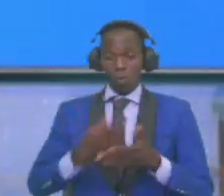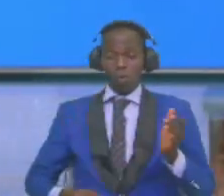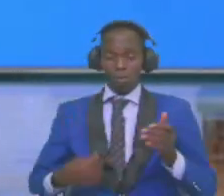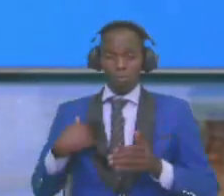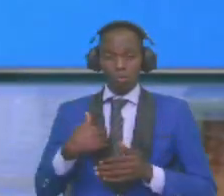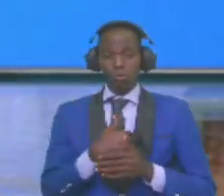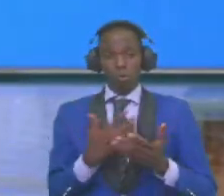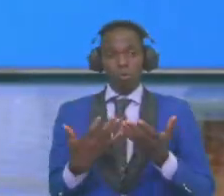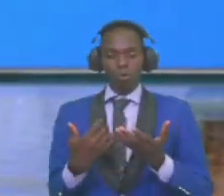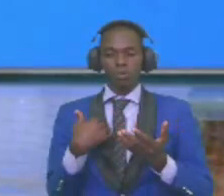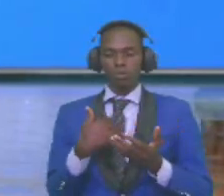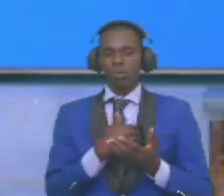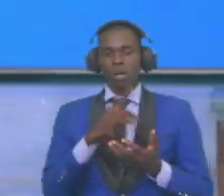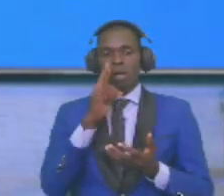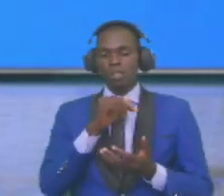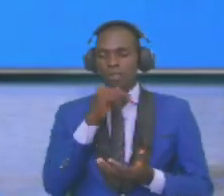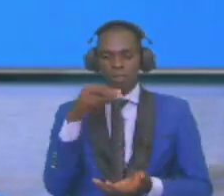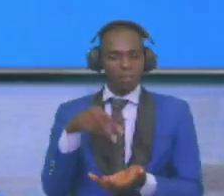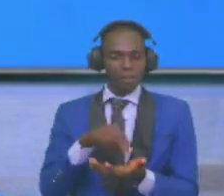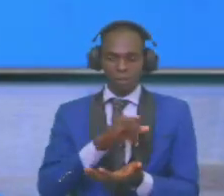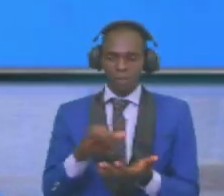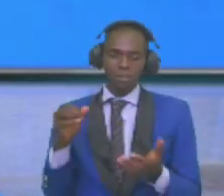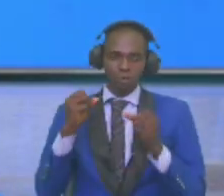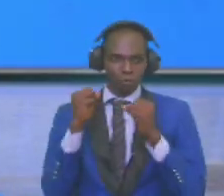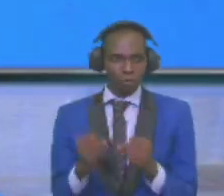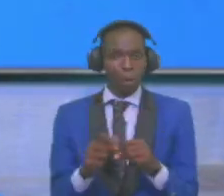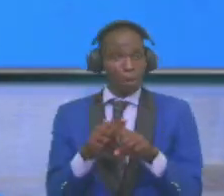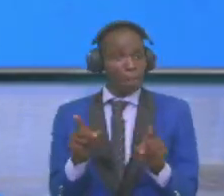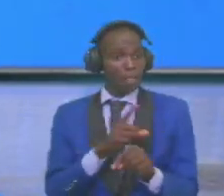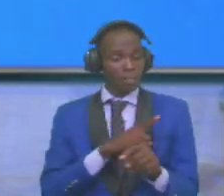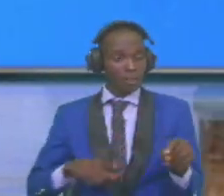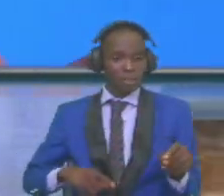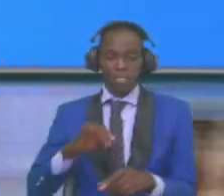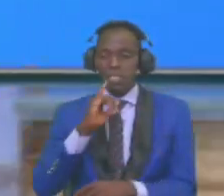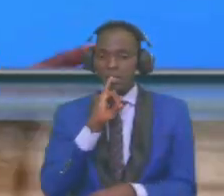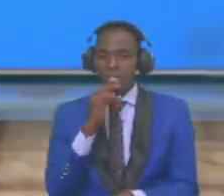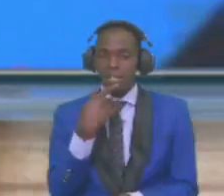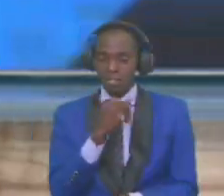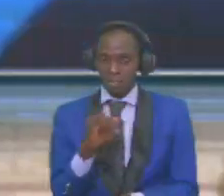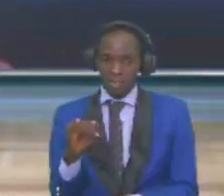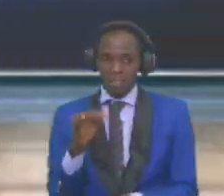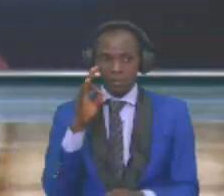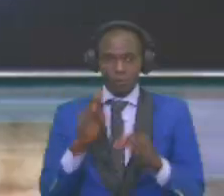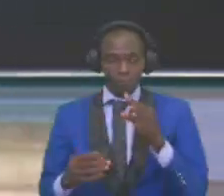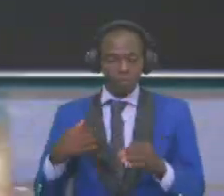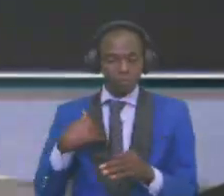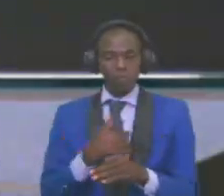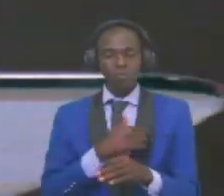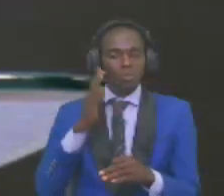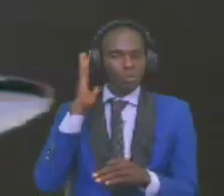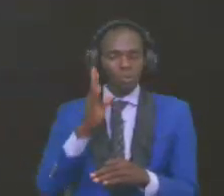cherchons alors on ne demeure plus faible mais l'essai hier dit que si nous